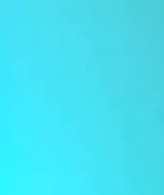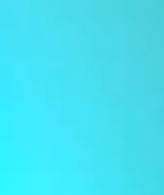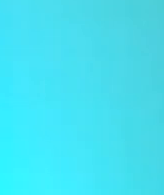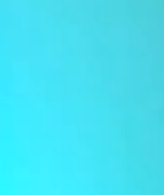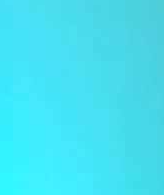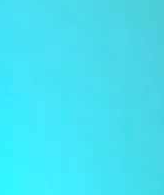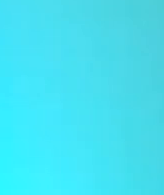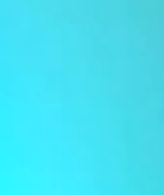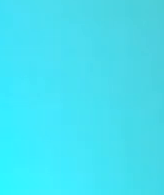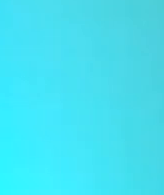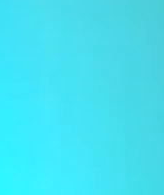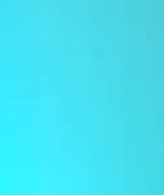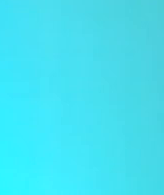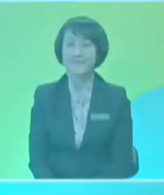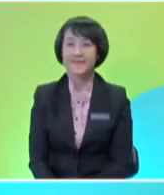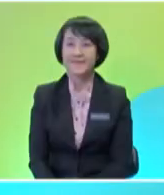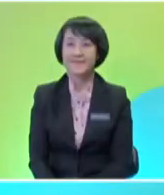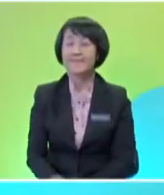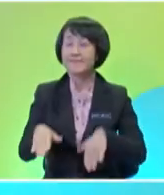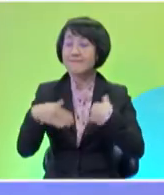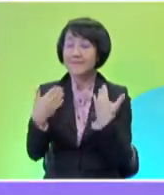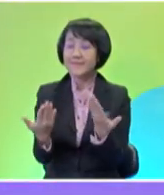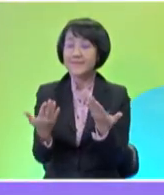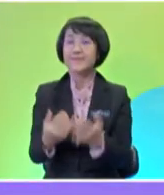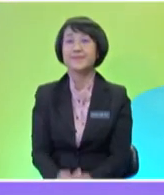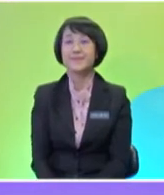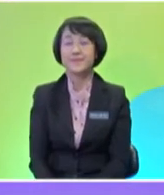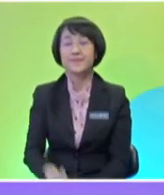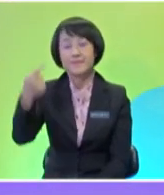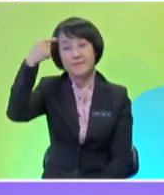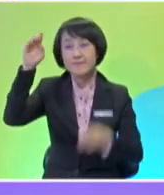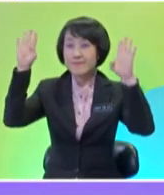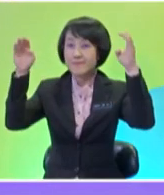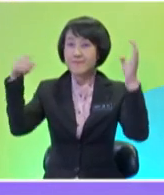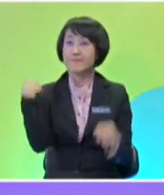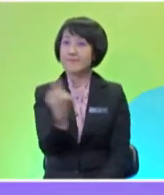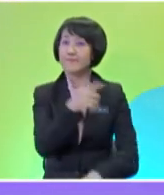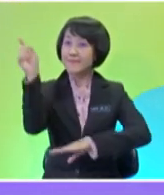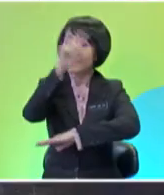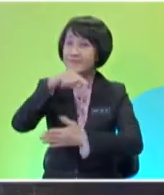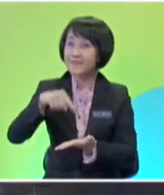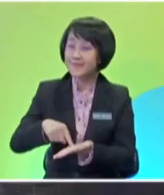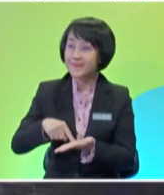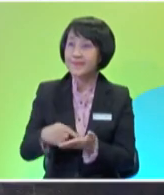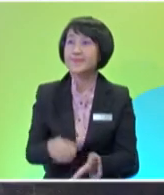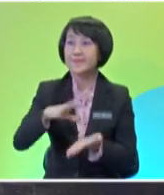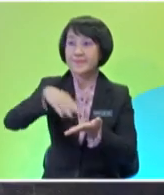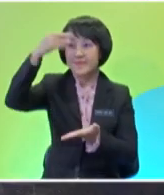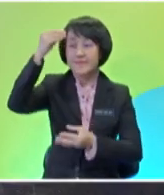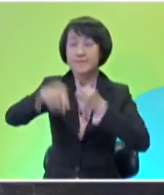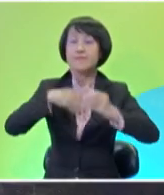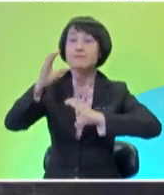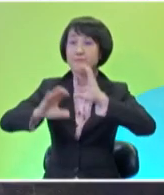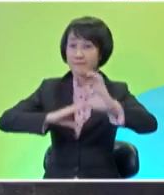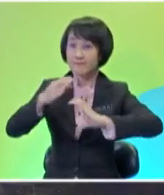Lumpur Oke Cikgu Jadi macam mana tuh Cikgu untuk mata pelajaran kita hari ini Cikgu katanya Nak belajar tentang cita-cita saya